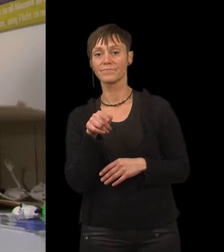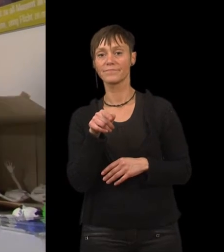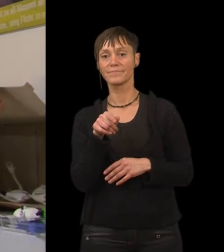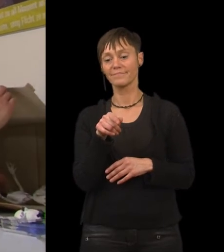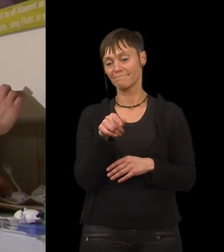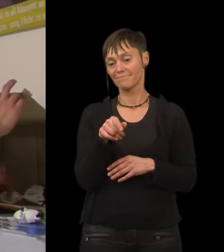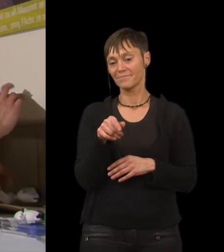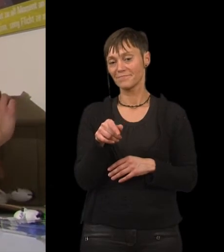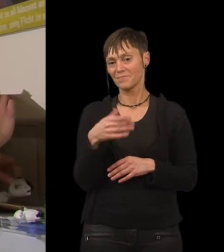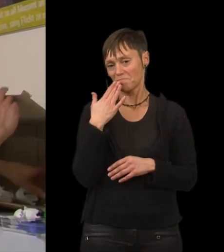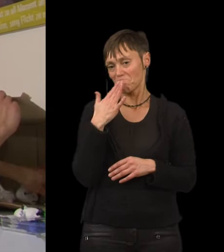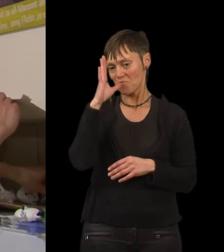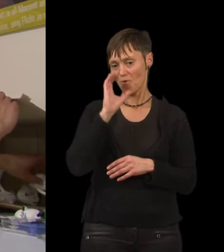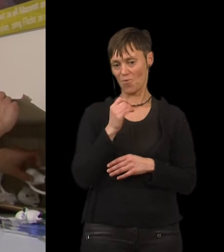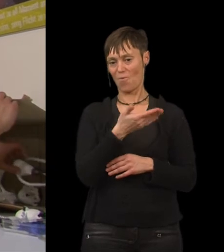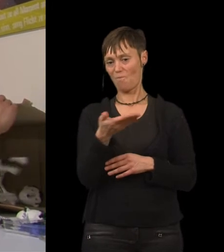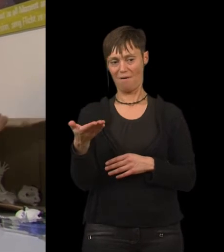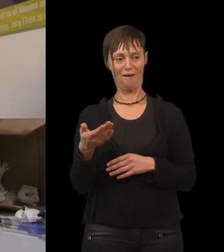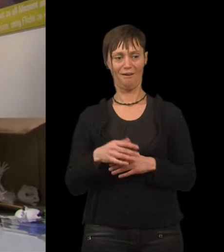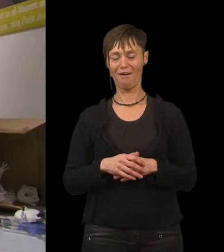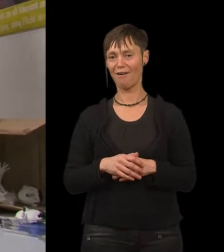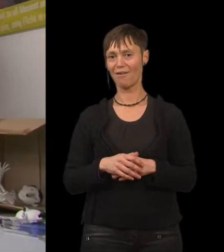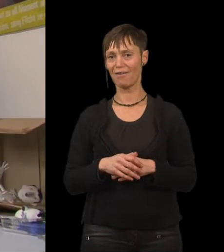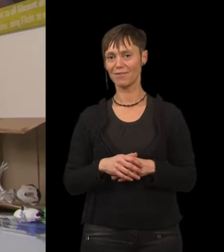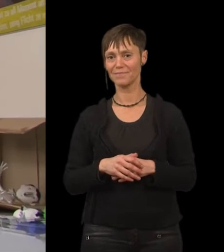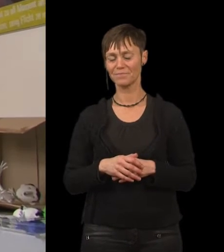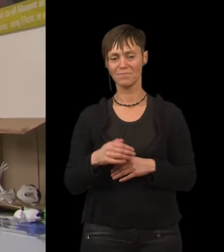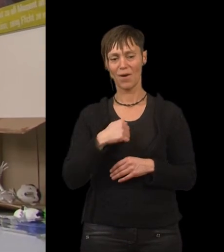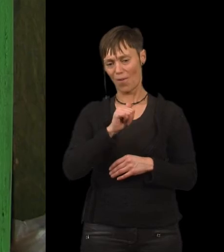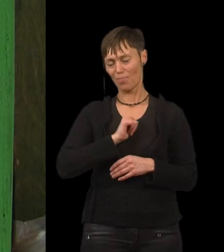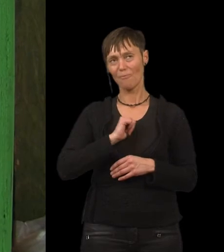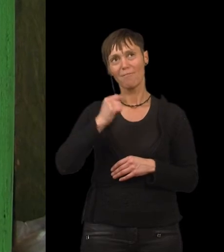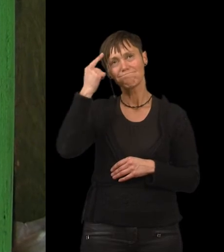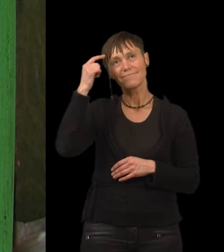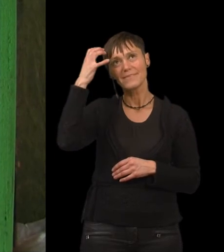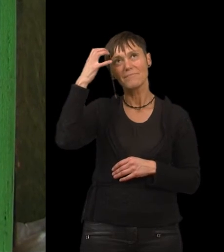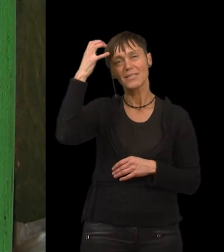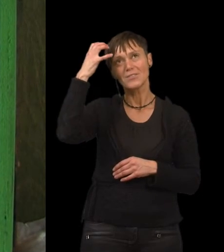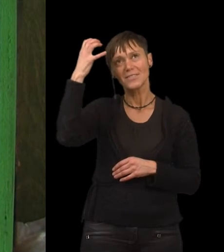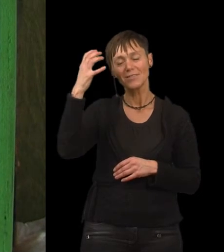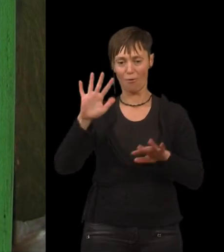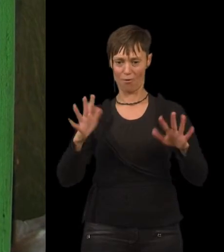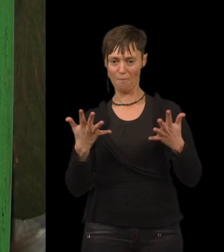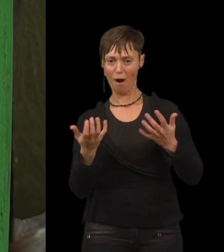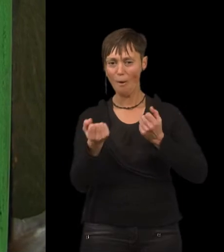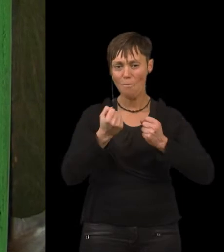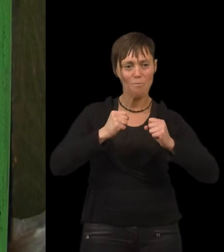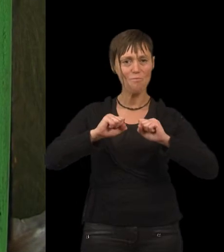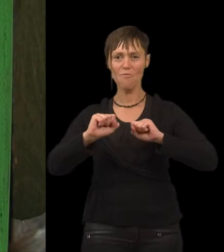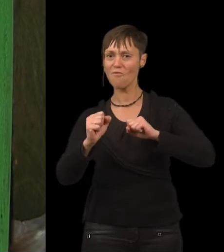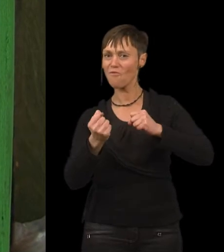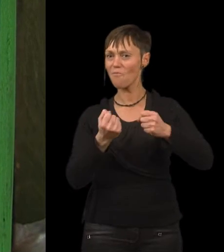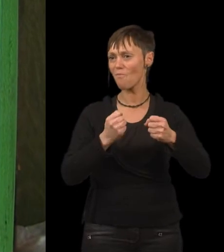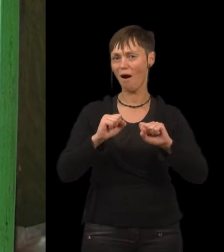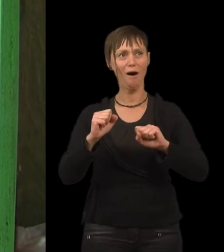que après, on imagine comment ça va être dans le mouvement quand elles vont toutes être